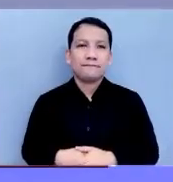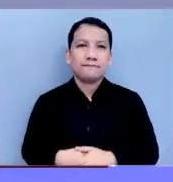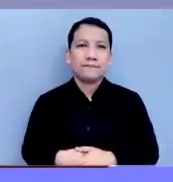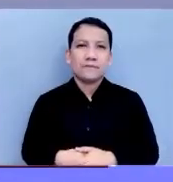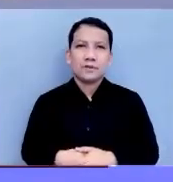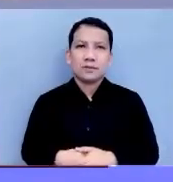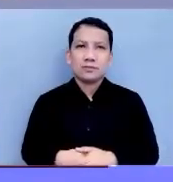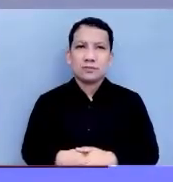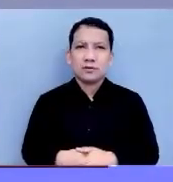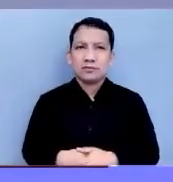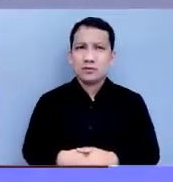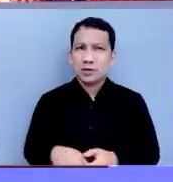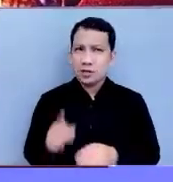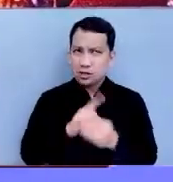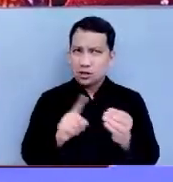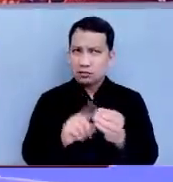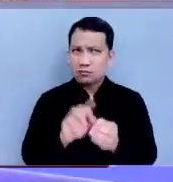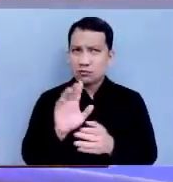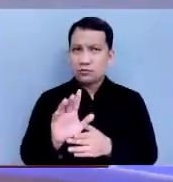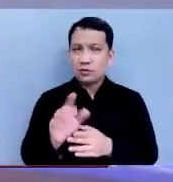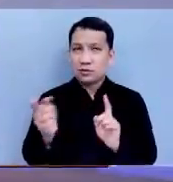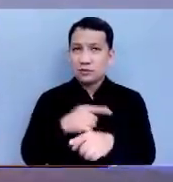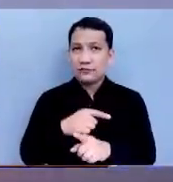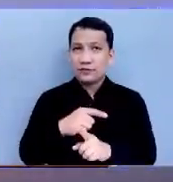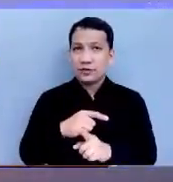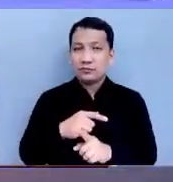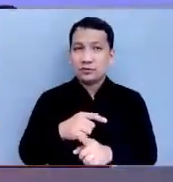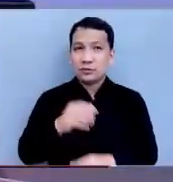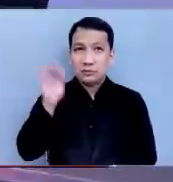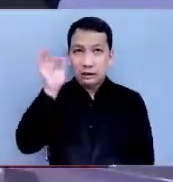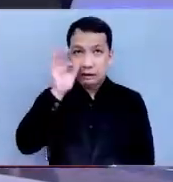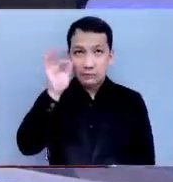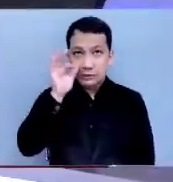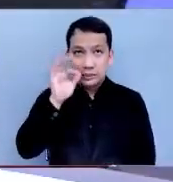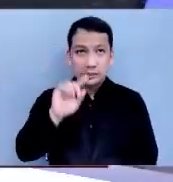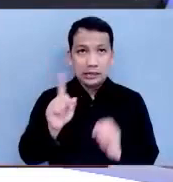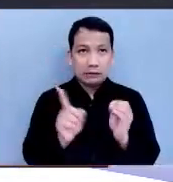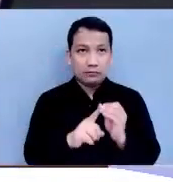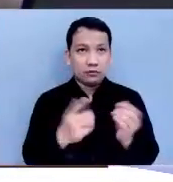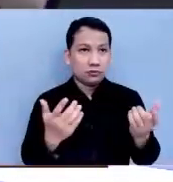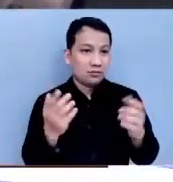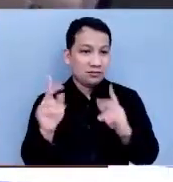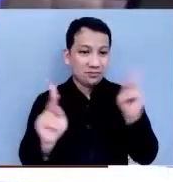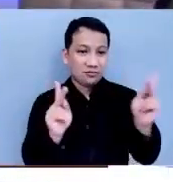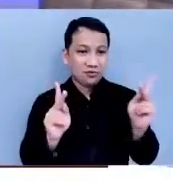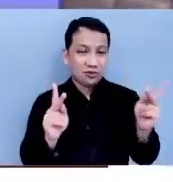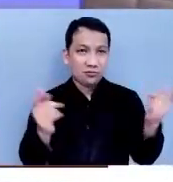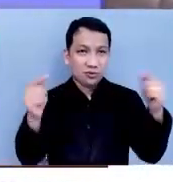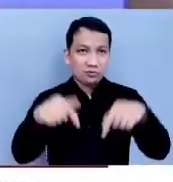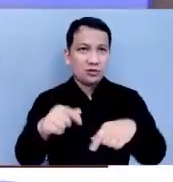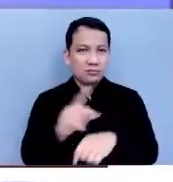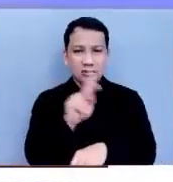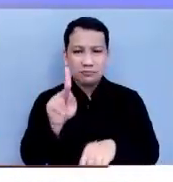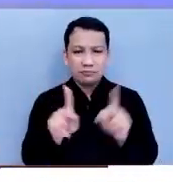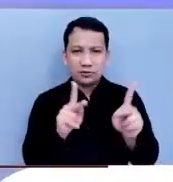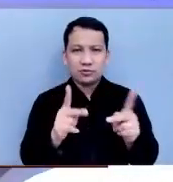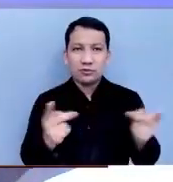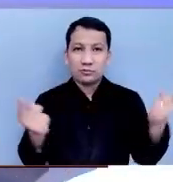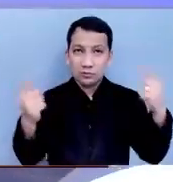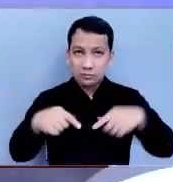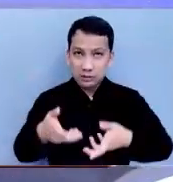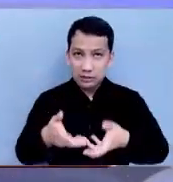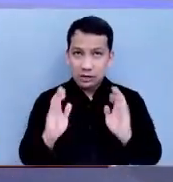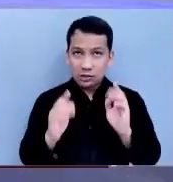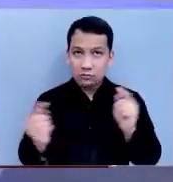Ano ba ang ating pakialam sa mga refugees galing po ng Afghanistan? Yan ang tanong ng ilang Pilipino na tuto sa panukala na padalin ng ilang